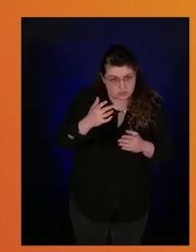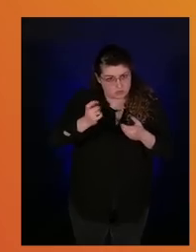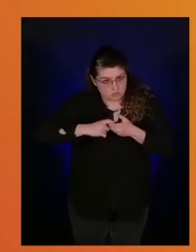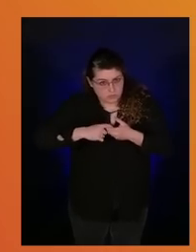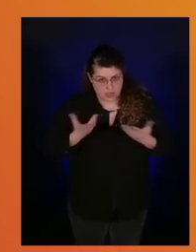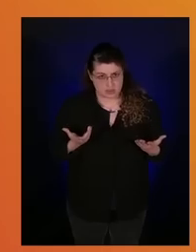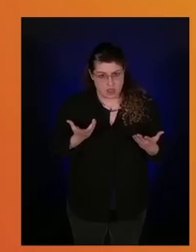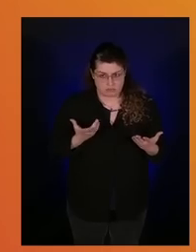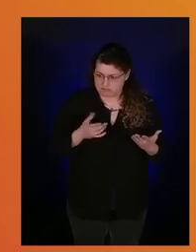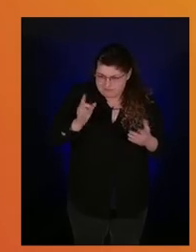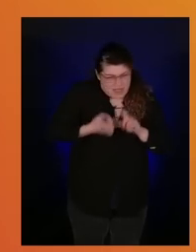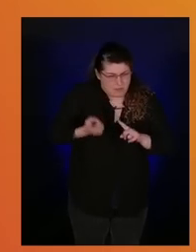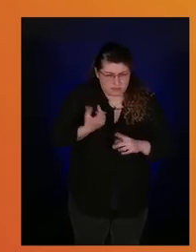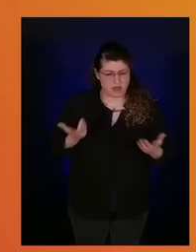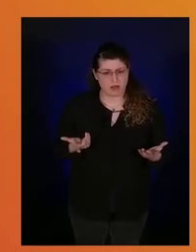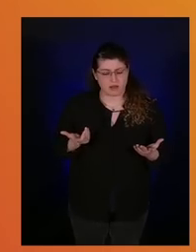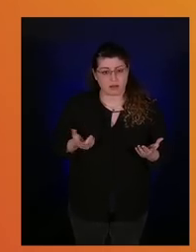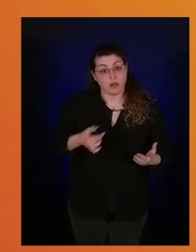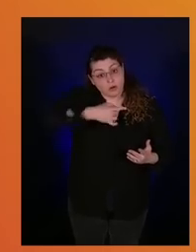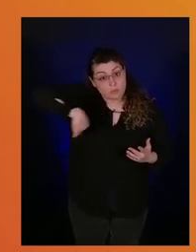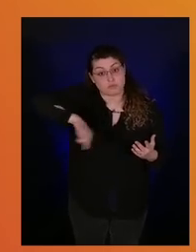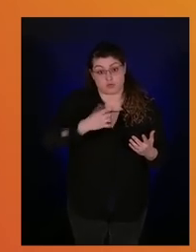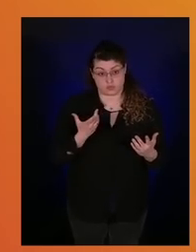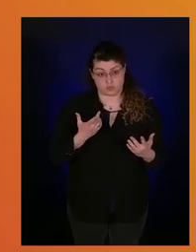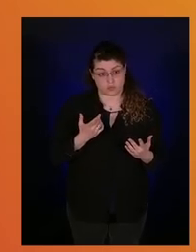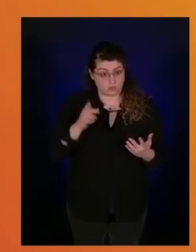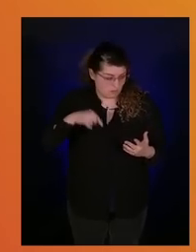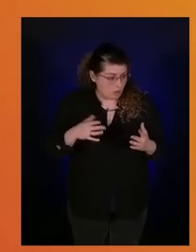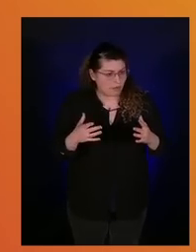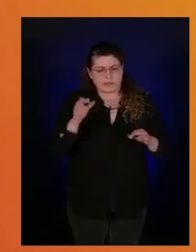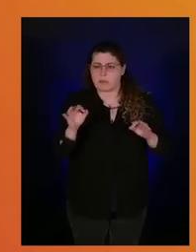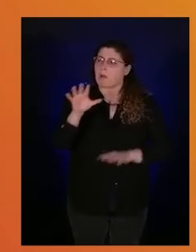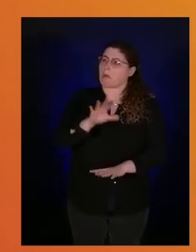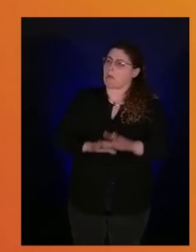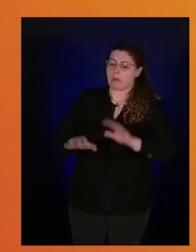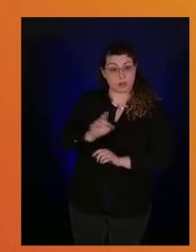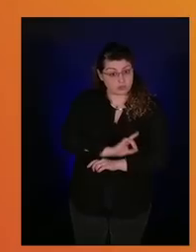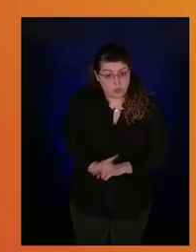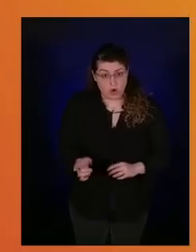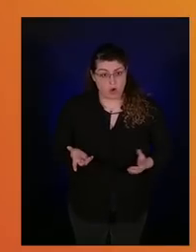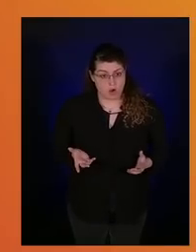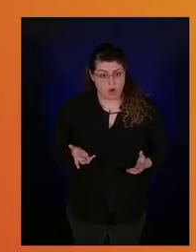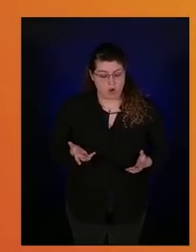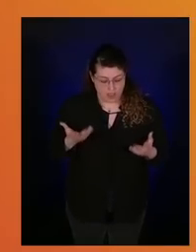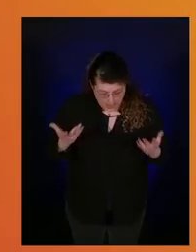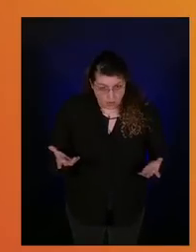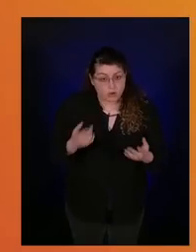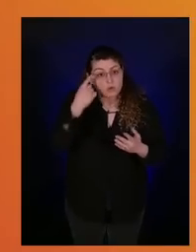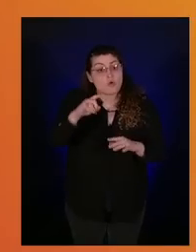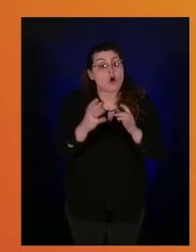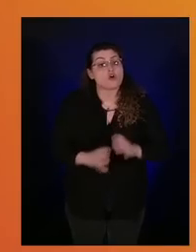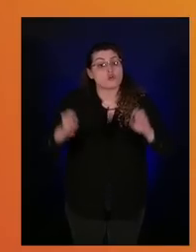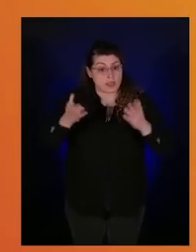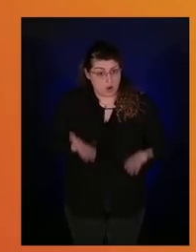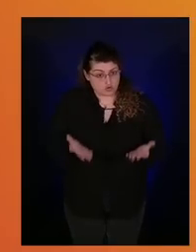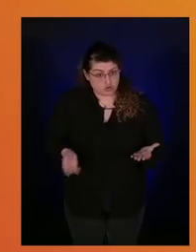notre syndicat. Pour nous, il ne doit pas y avoir de consensus. Concernant notre congrès, nous